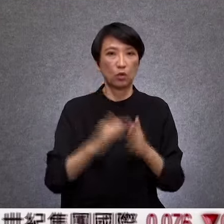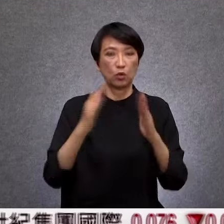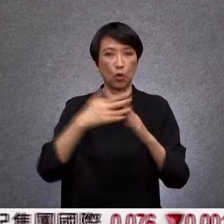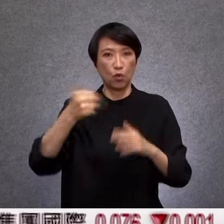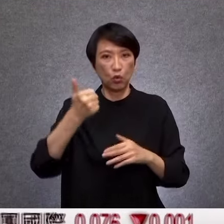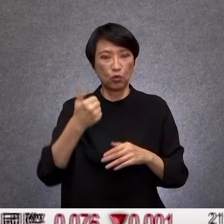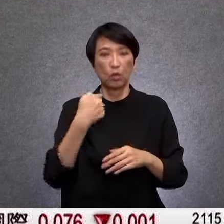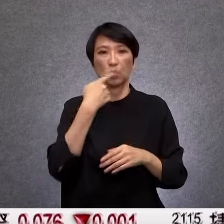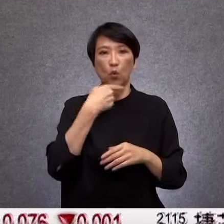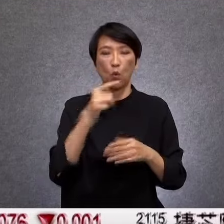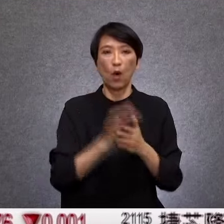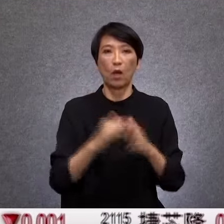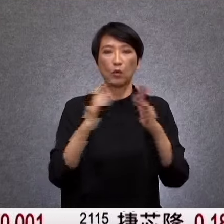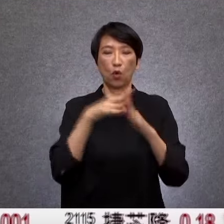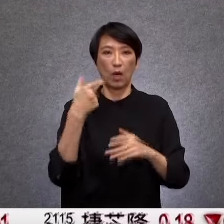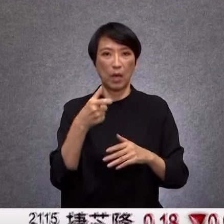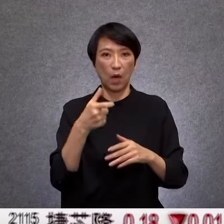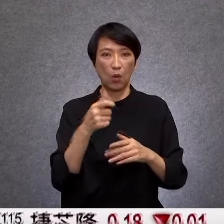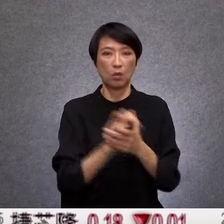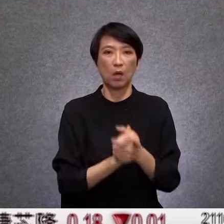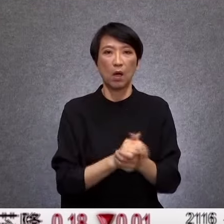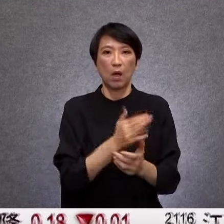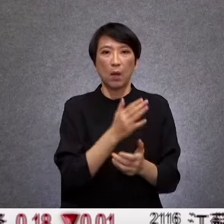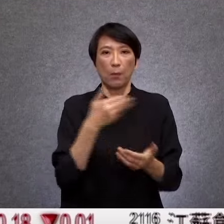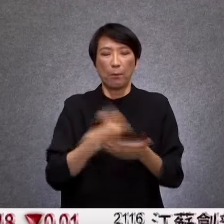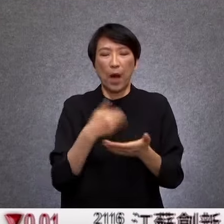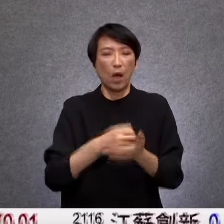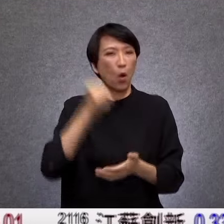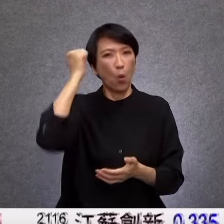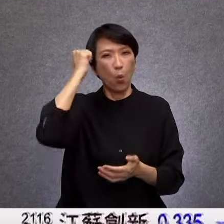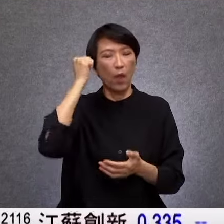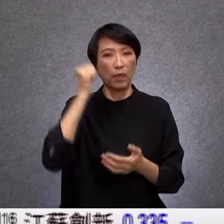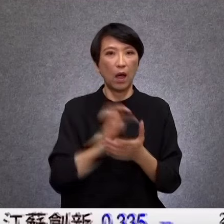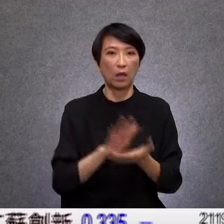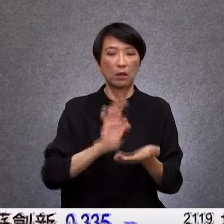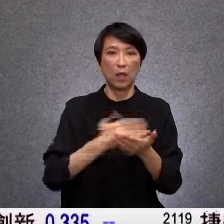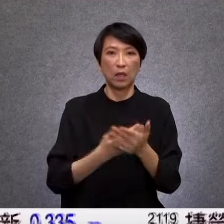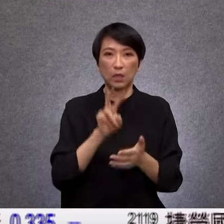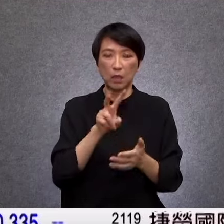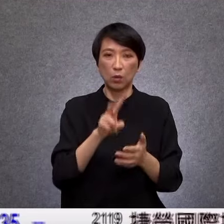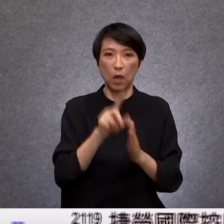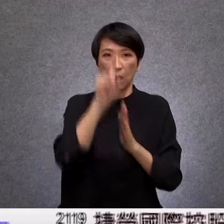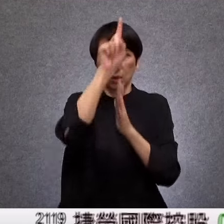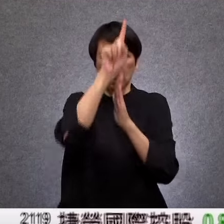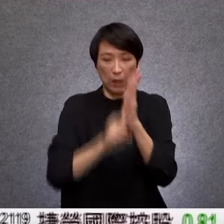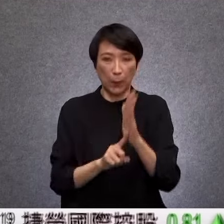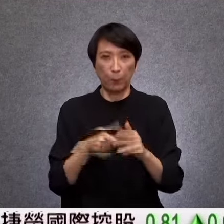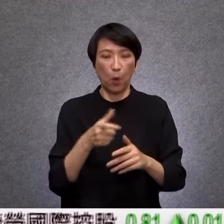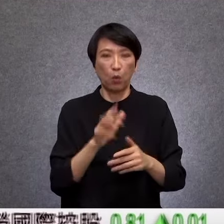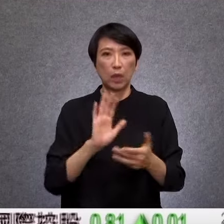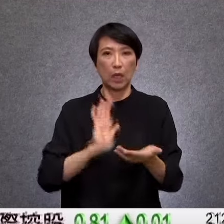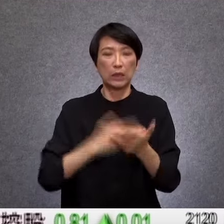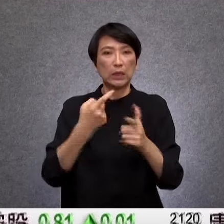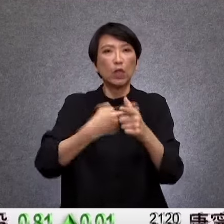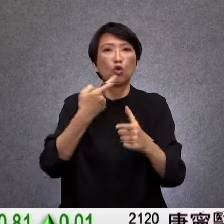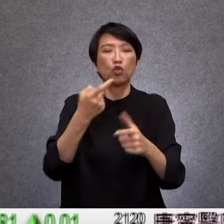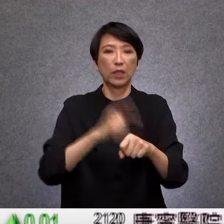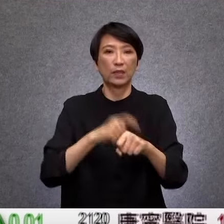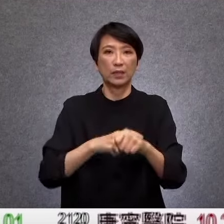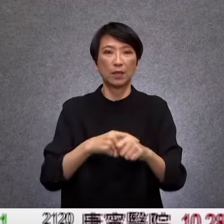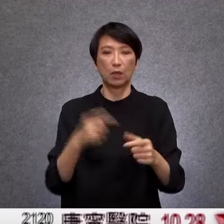原因就係、是、上個月房屋局局長都仲話講緊個樓價其實難以負擔，未見到話有一個斷崖式嘅下